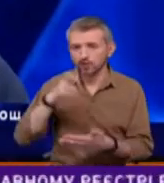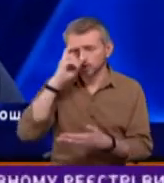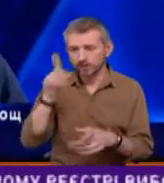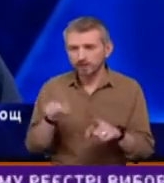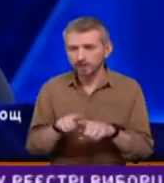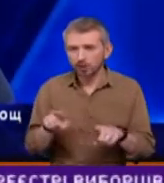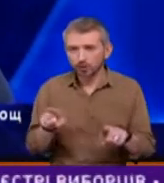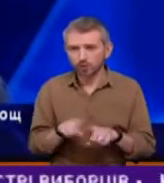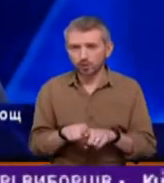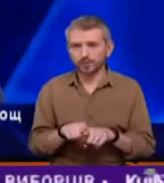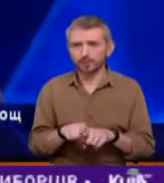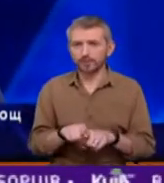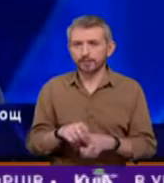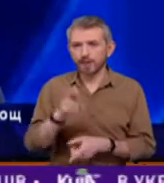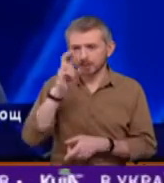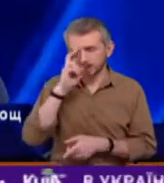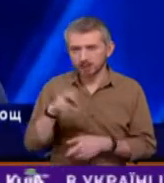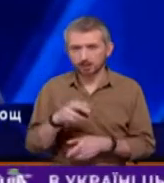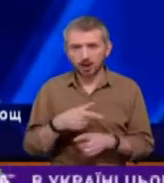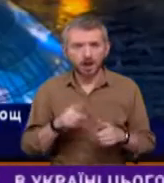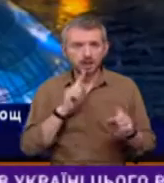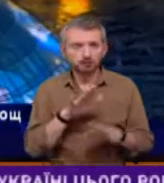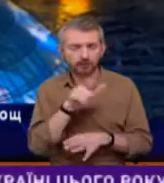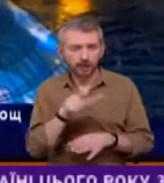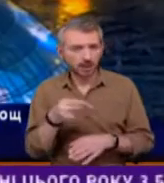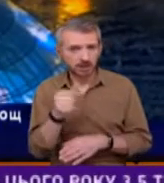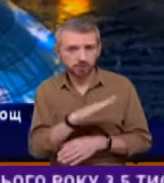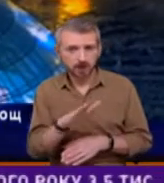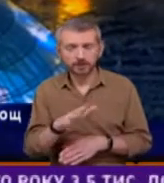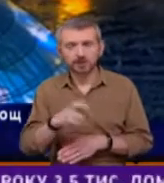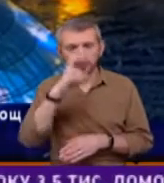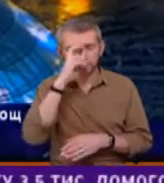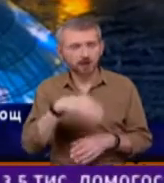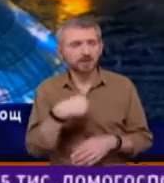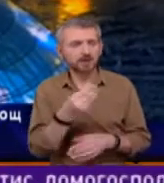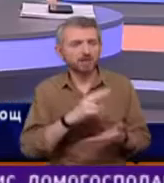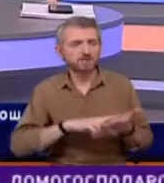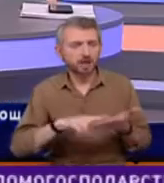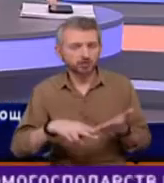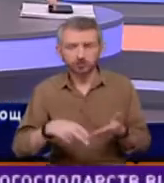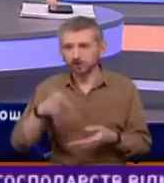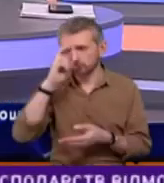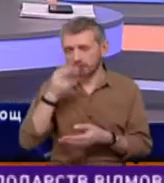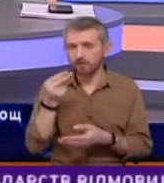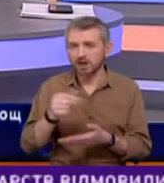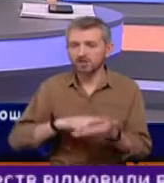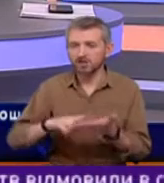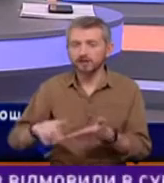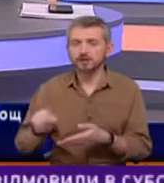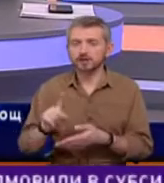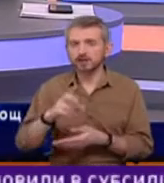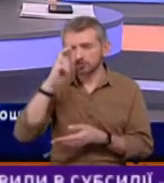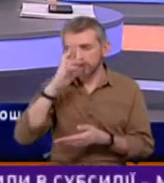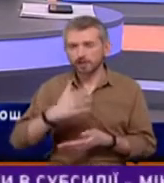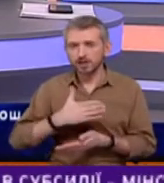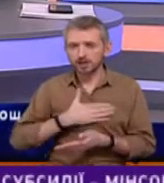одно держава надає... Це співаки ж не платять за це? Держава дає внесок. Держава платить внесок для того, щоб держава,